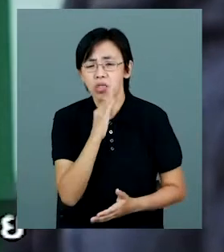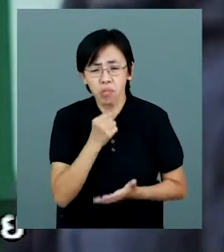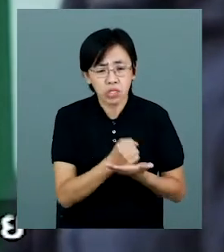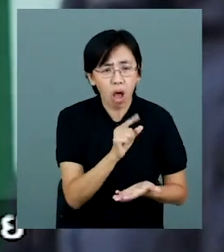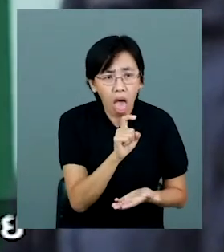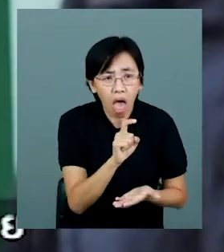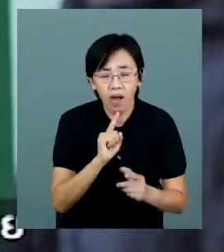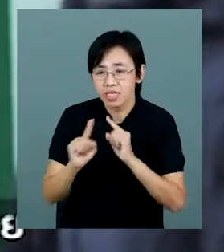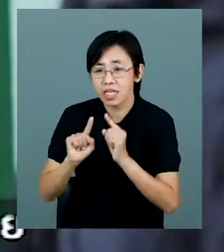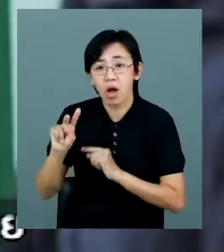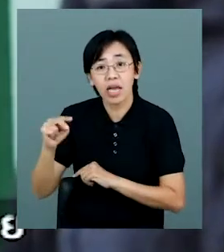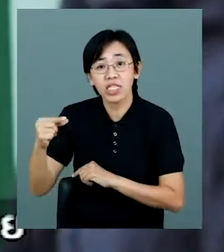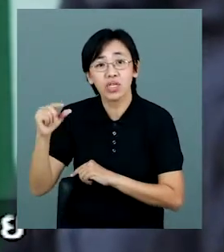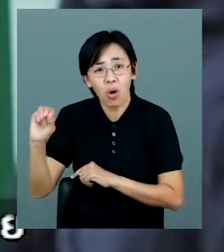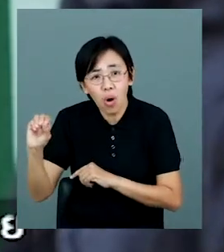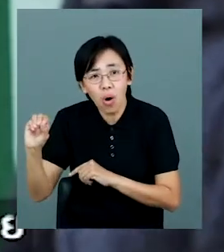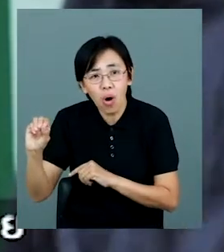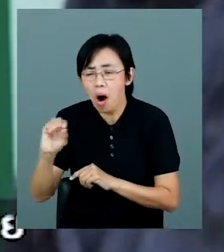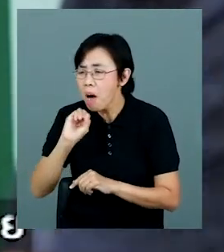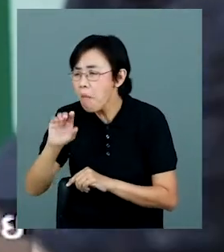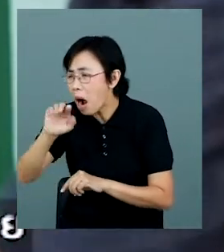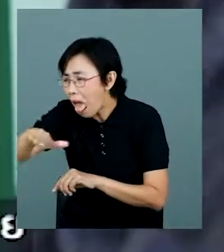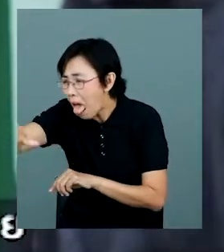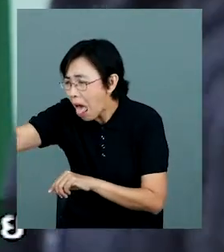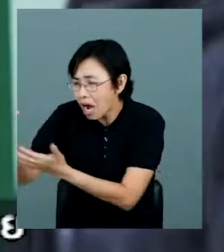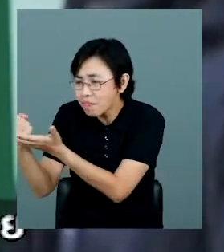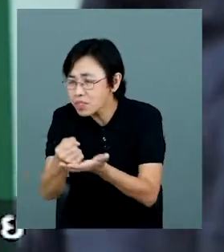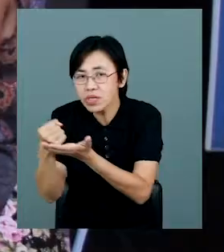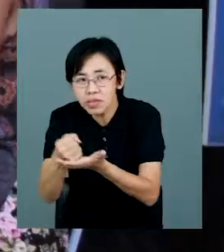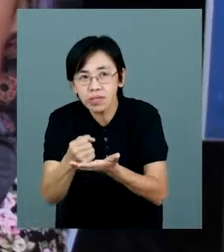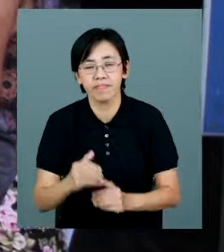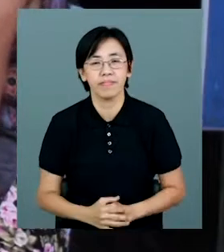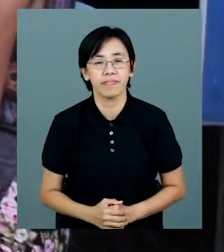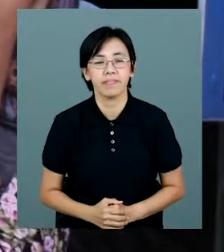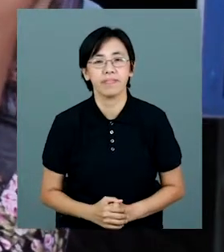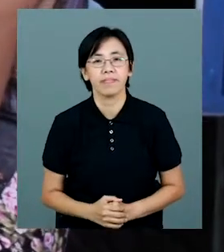ม่ได้ก็ต่อ NGO มาอะไรมาต่อ คุยให้คนอื่นมาช่วย ค่ะ